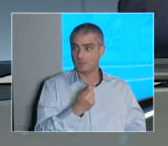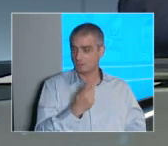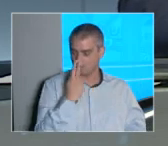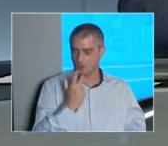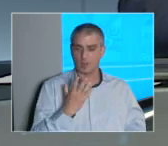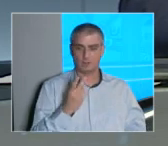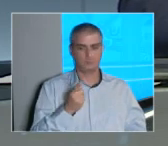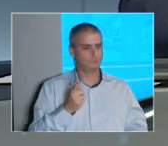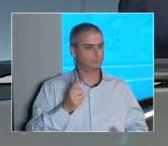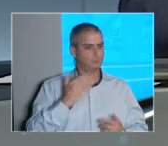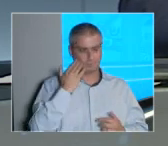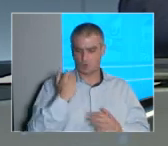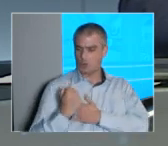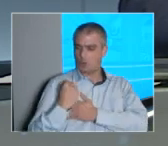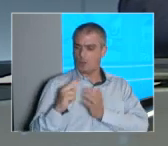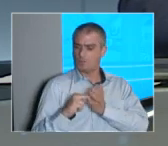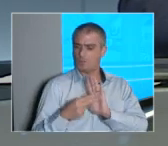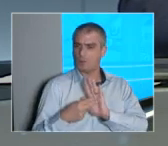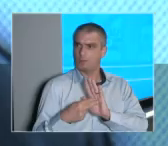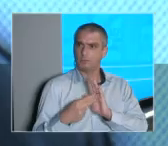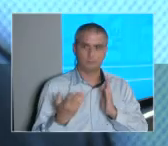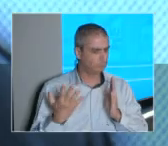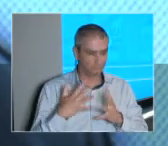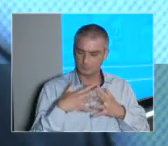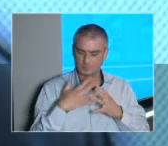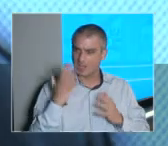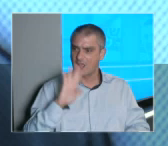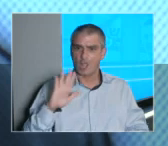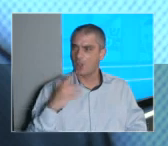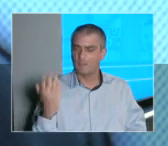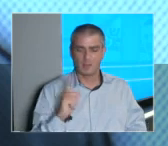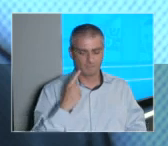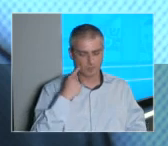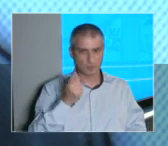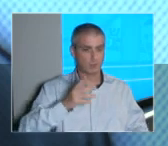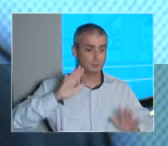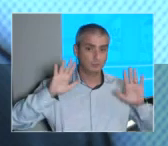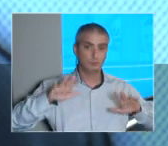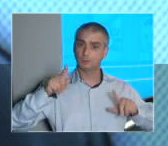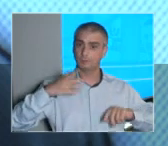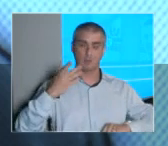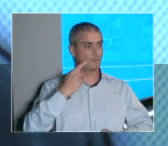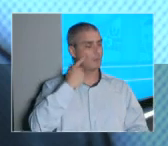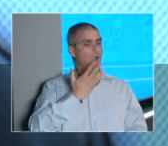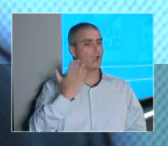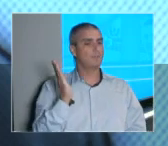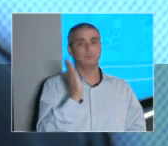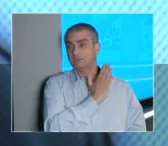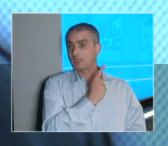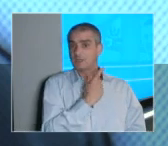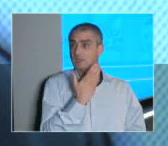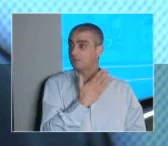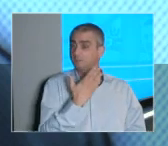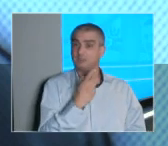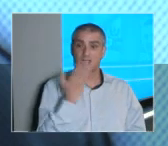אתה רואה את האבנגליסטים באמריקה, כוח פוליטי. אתה רואה באירופה? באירופה המערבית לא, אבל אתה רואה את השיעה והסונה במערב. אתה רואה באירופה המזרחית לשעבר, שהיום...